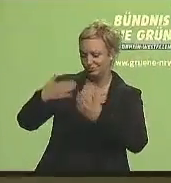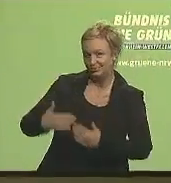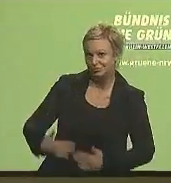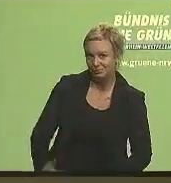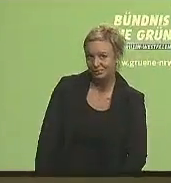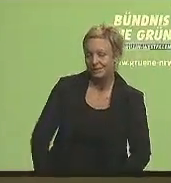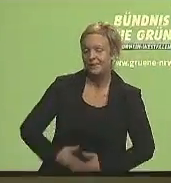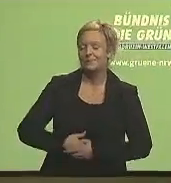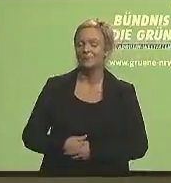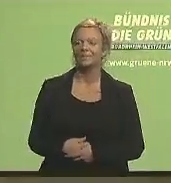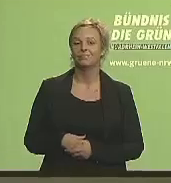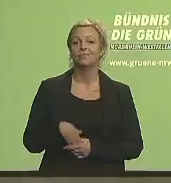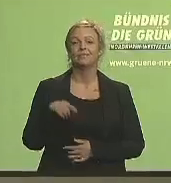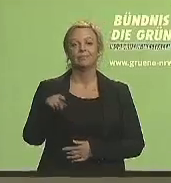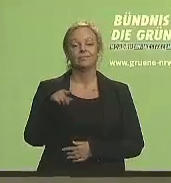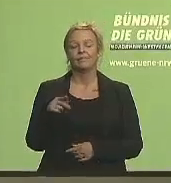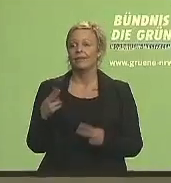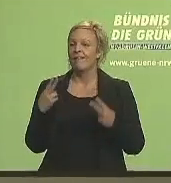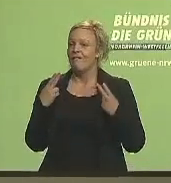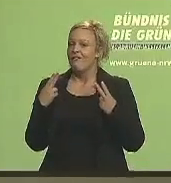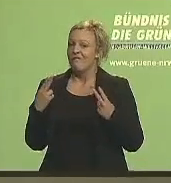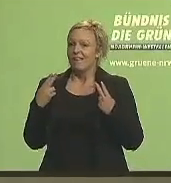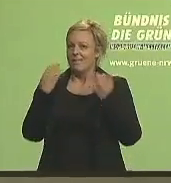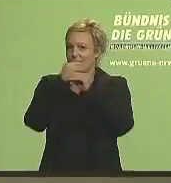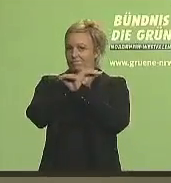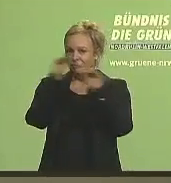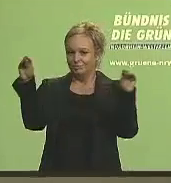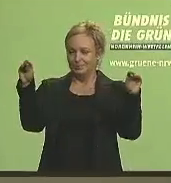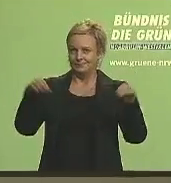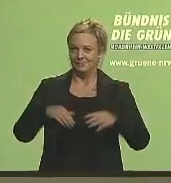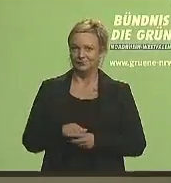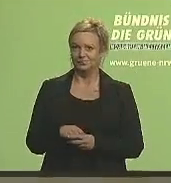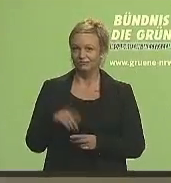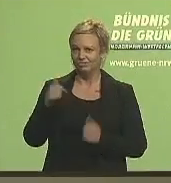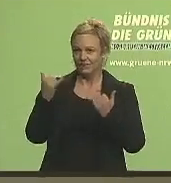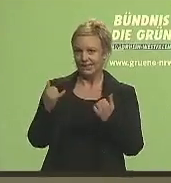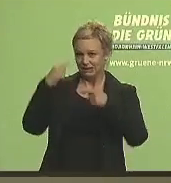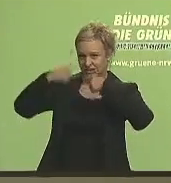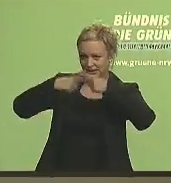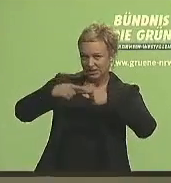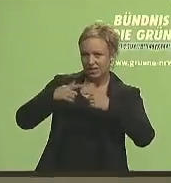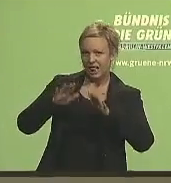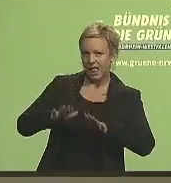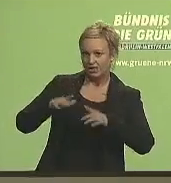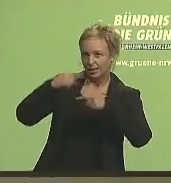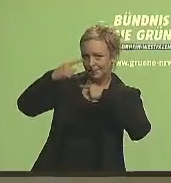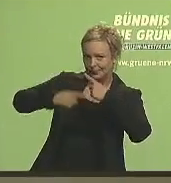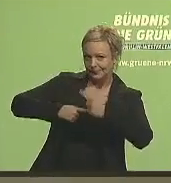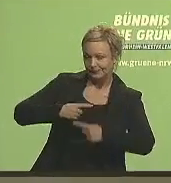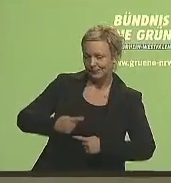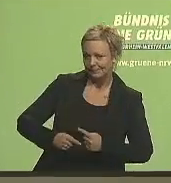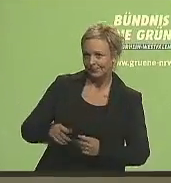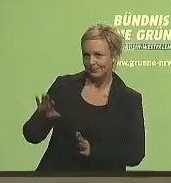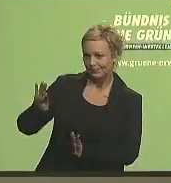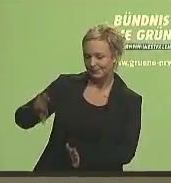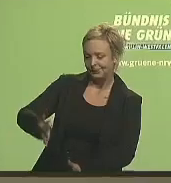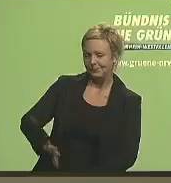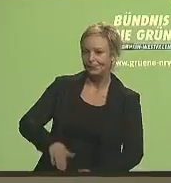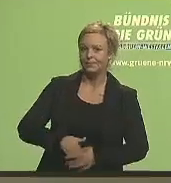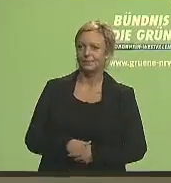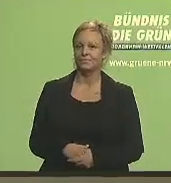wir, ist eine ganz, ganz wichtige Botschaft drauf. Also, lass es mal bitte runter, ganz langsam. So, und was wir hier